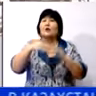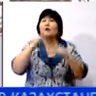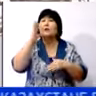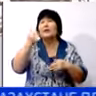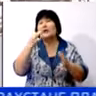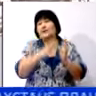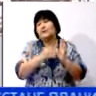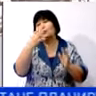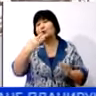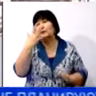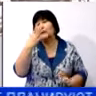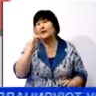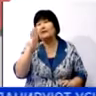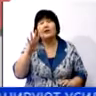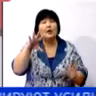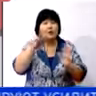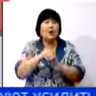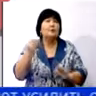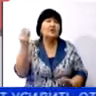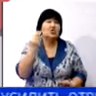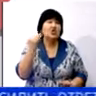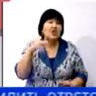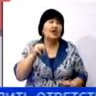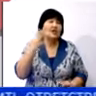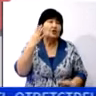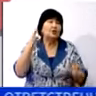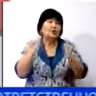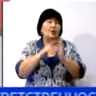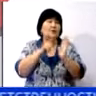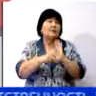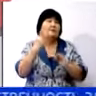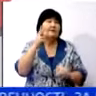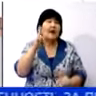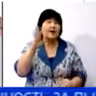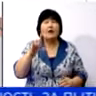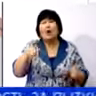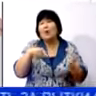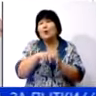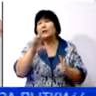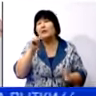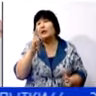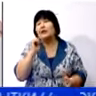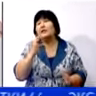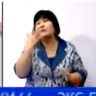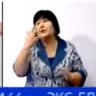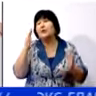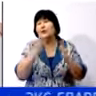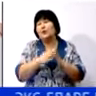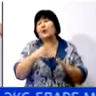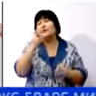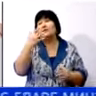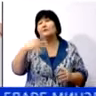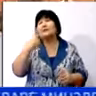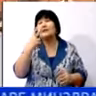на 945 квартир, в том числе в Шиеле 4 домов на 72 квартиры, в городе Байконур 5 домов на 250